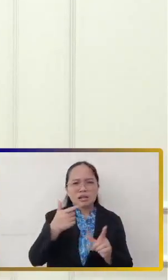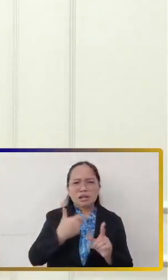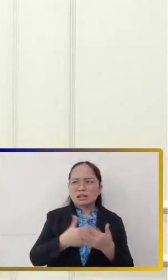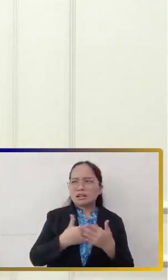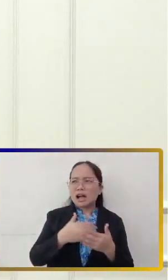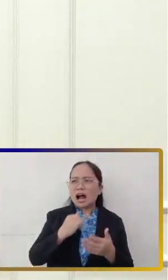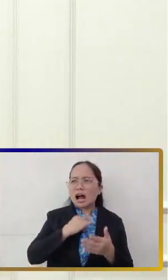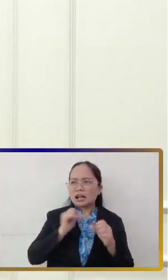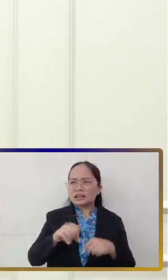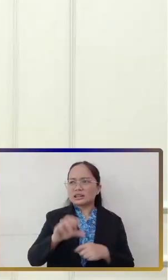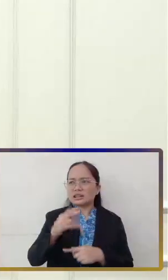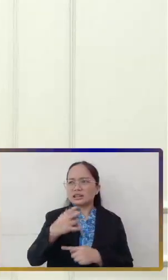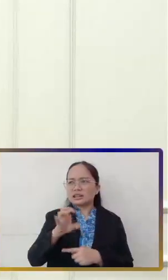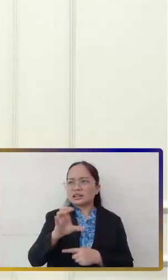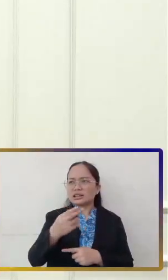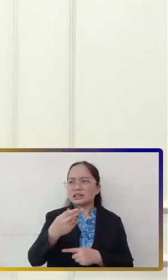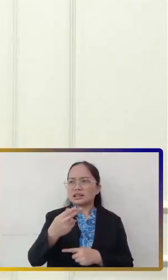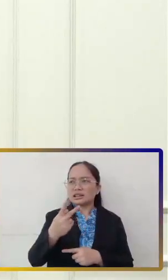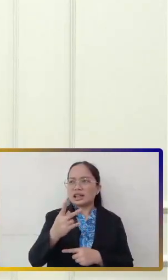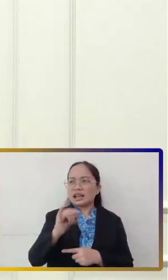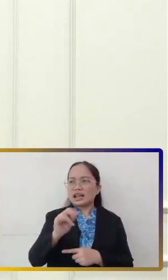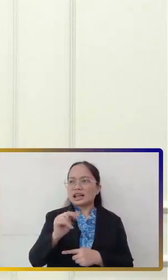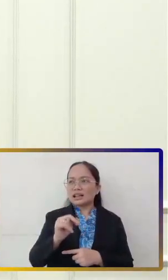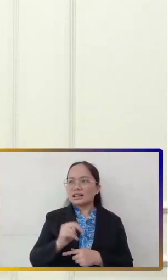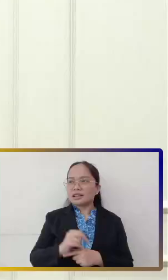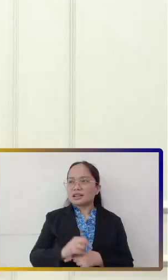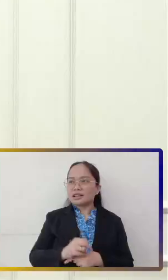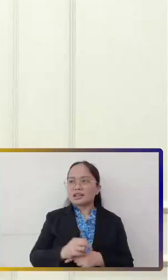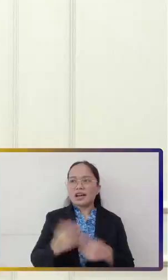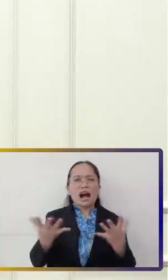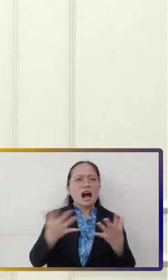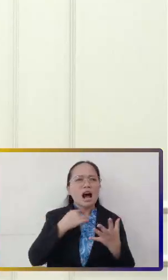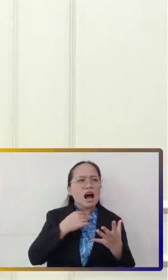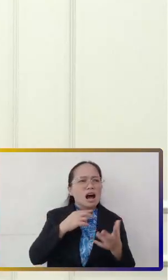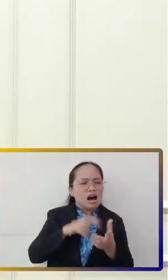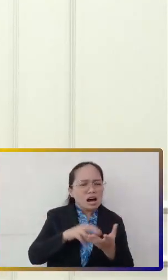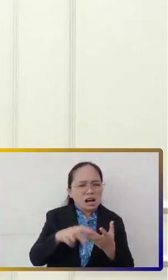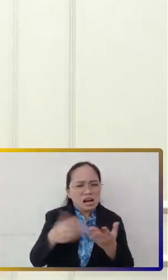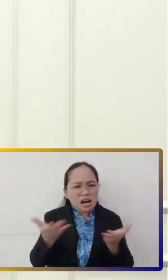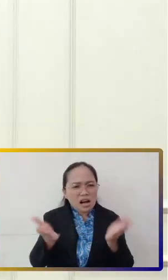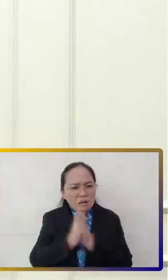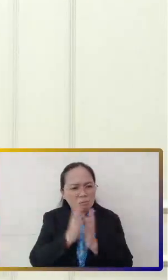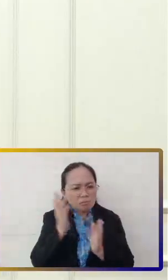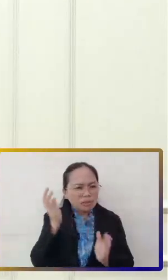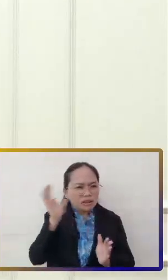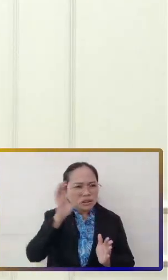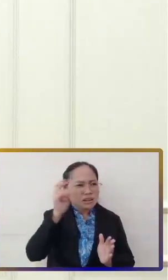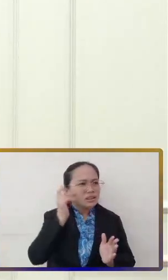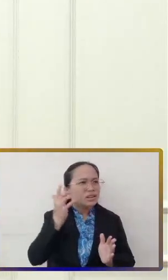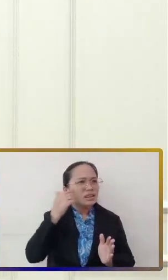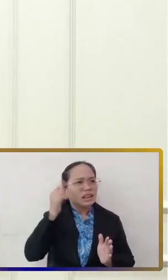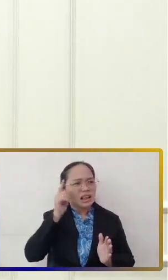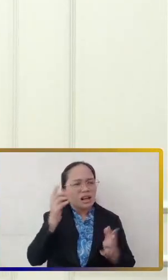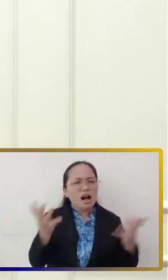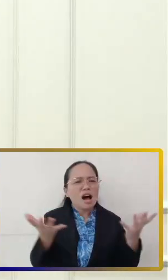ko, airport to ah. Asan ang hotel dito? So tanong ako. Gamit ako ng mapa, sabi